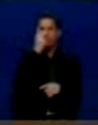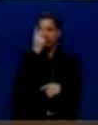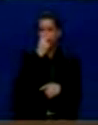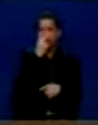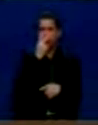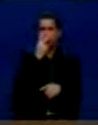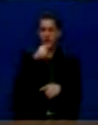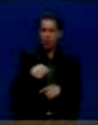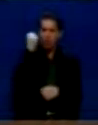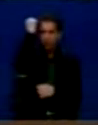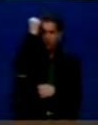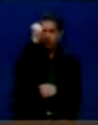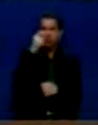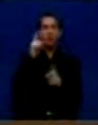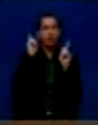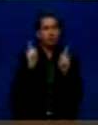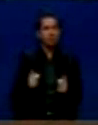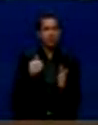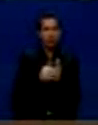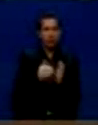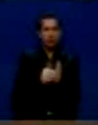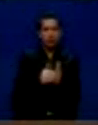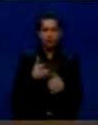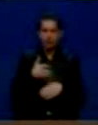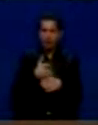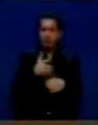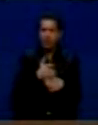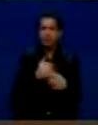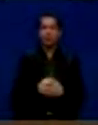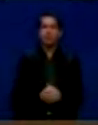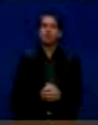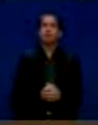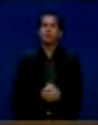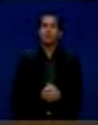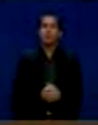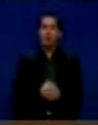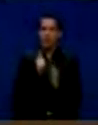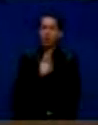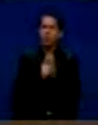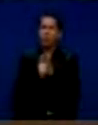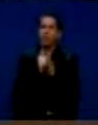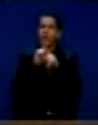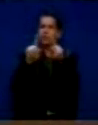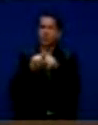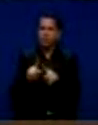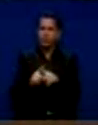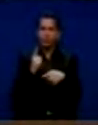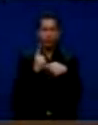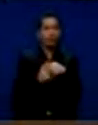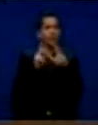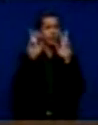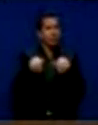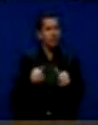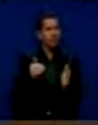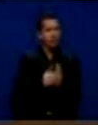se Kosova edhe ka pasur nevojë për ndihmë nga jashtë në etapa të caktuara të historisë dhe edhe mund të ketë